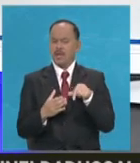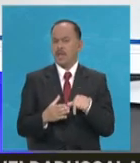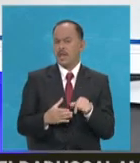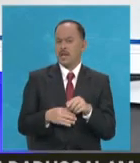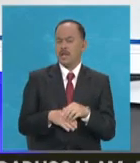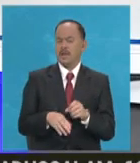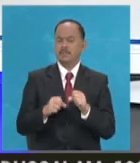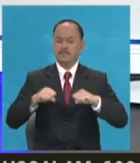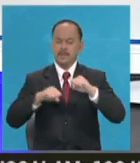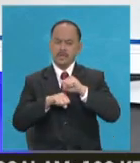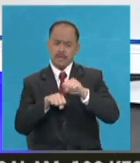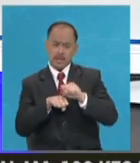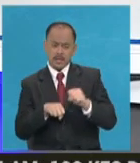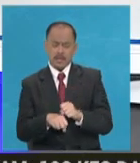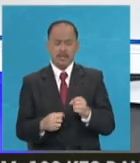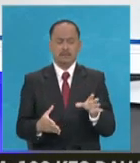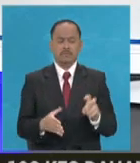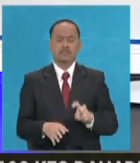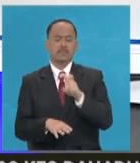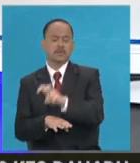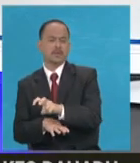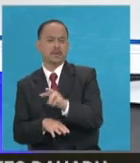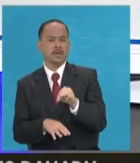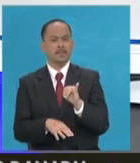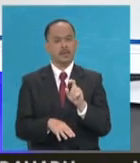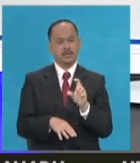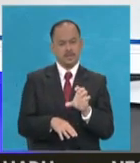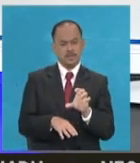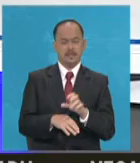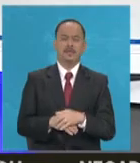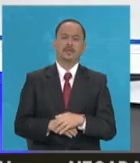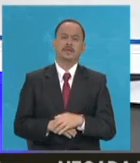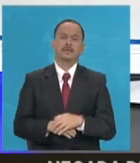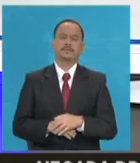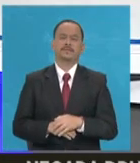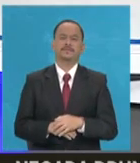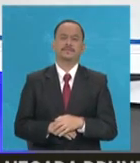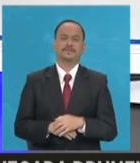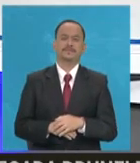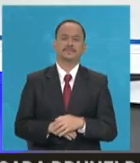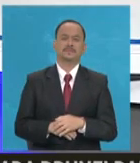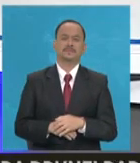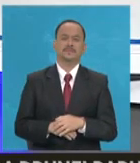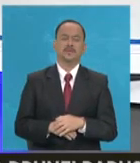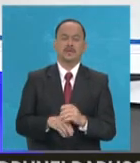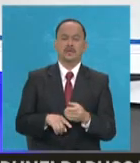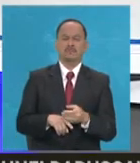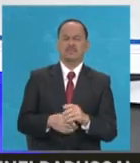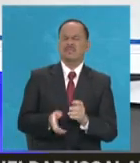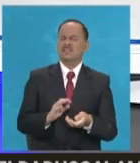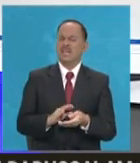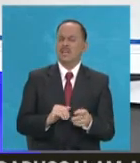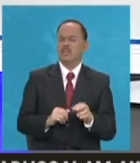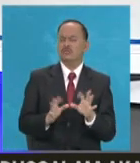statistik pengangkutan dan info komunikasi Kementerian pengangkutan dan info komunikasi selain perasaan jumlah